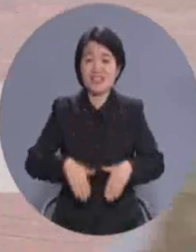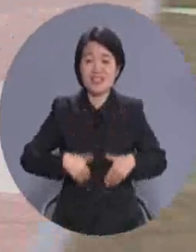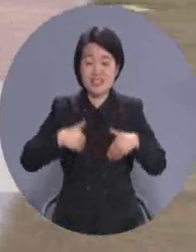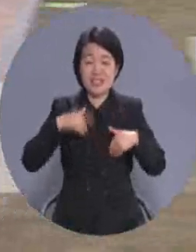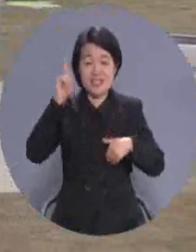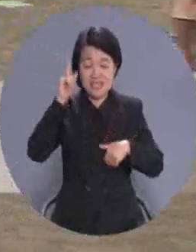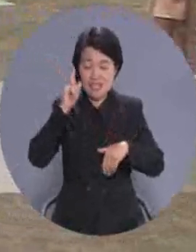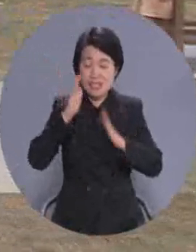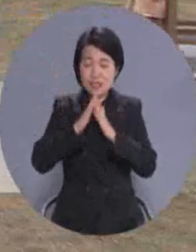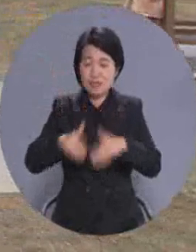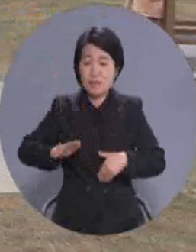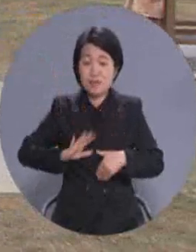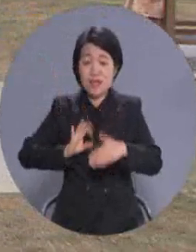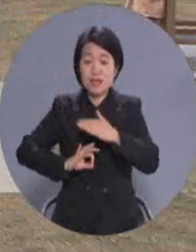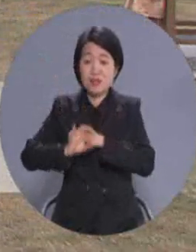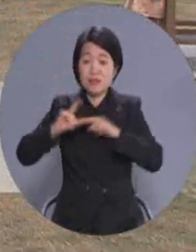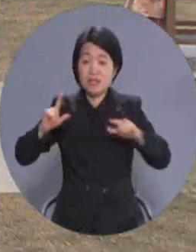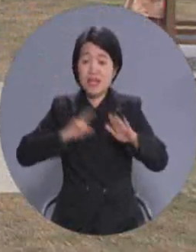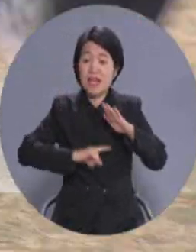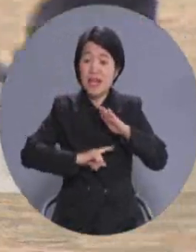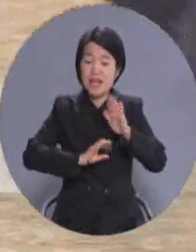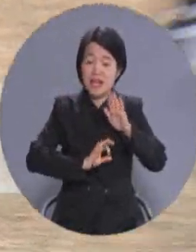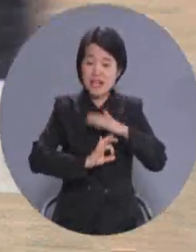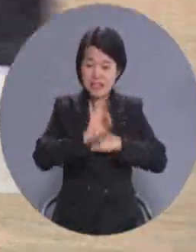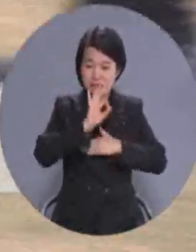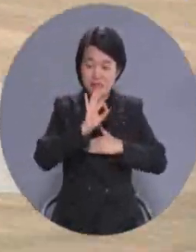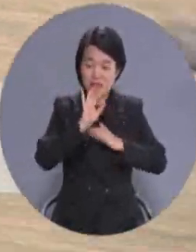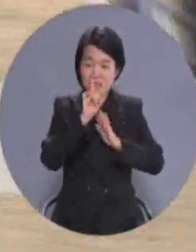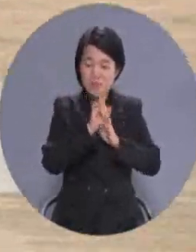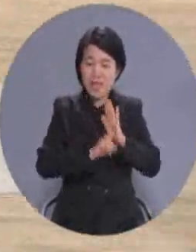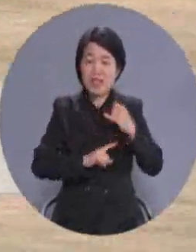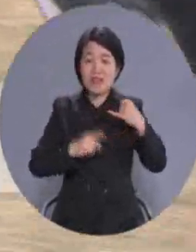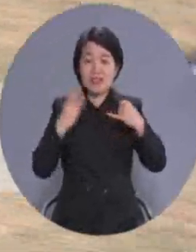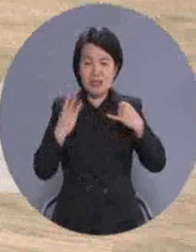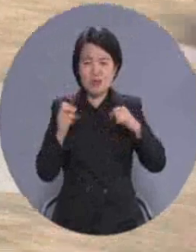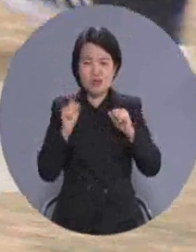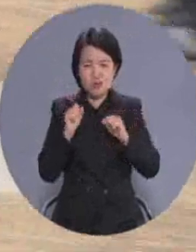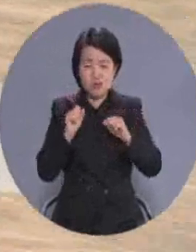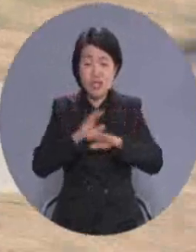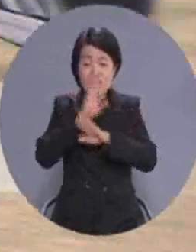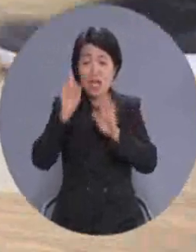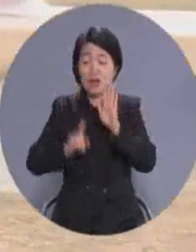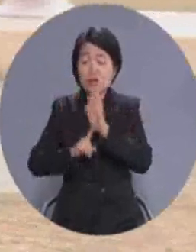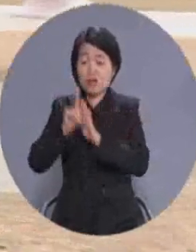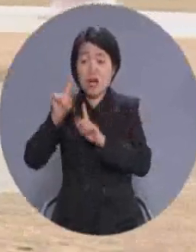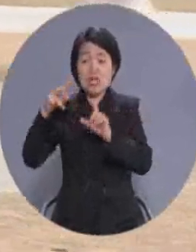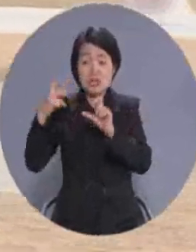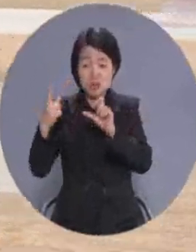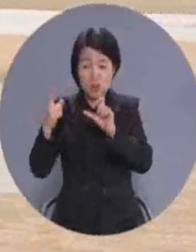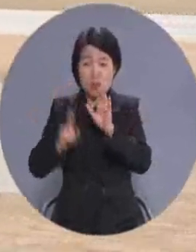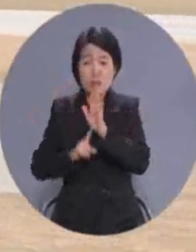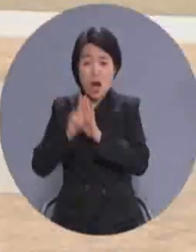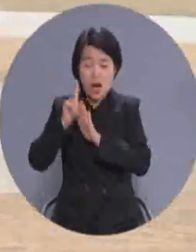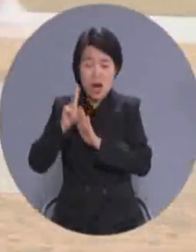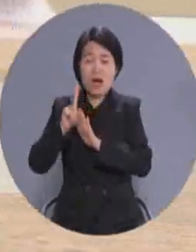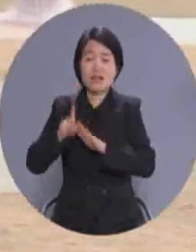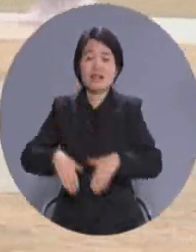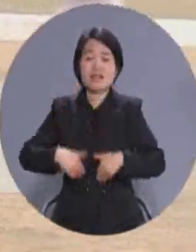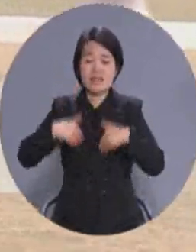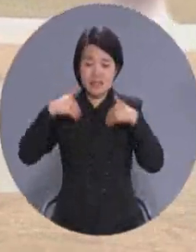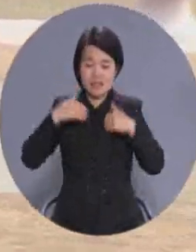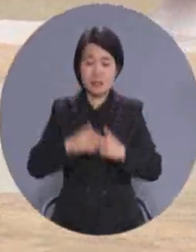내일 전남 동부 지역은 아침엔 영하 3도로 떨어져 춥겠으나 한낮 기온이 최고 15도까지 오르면서